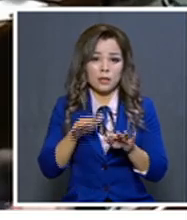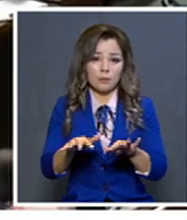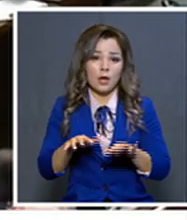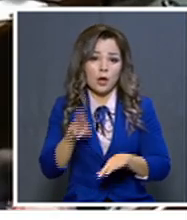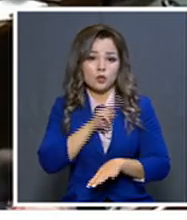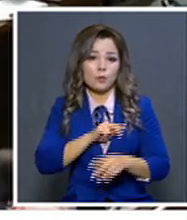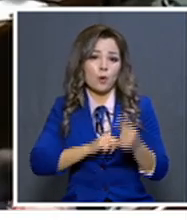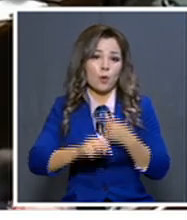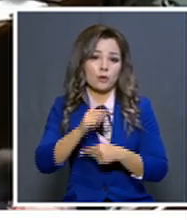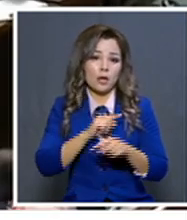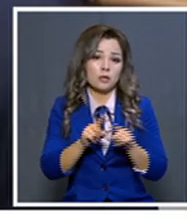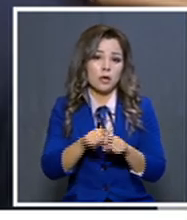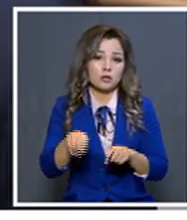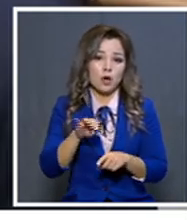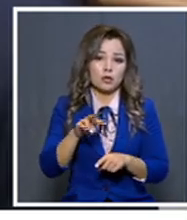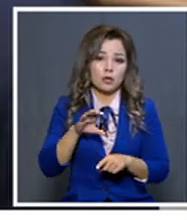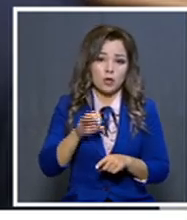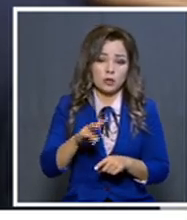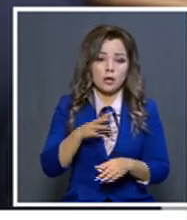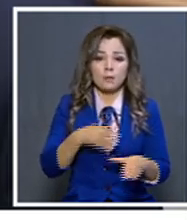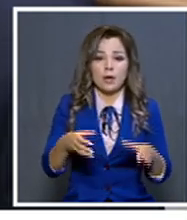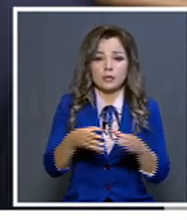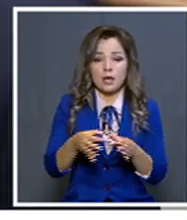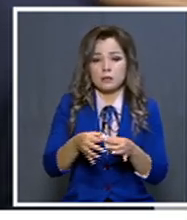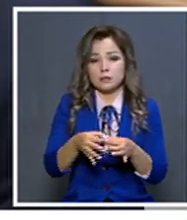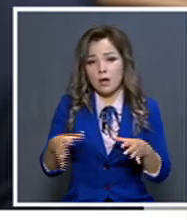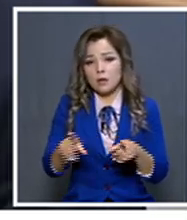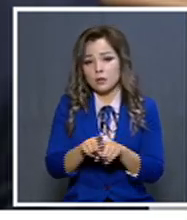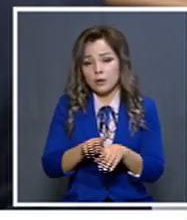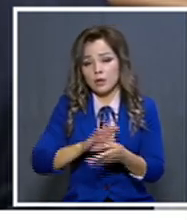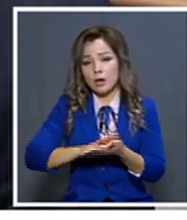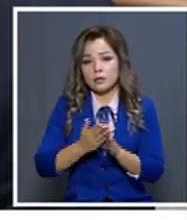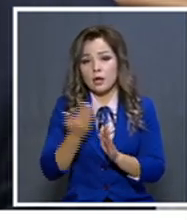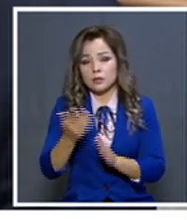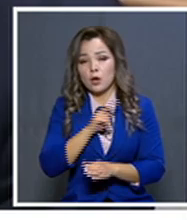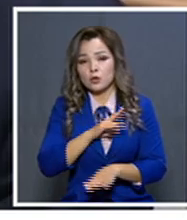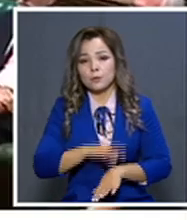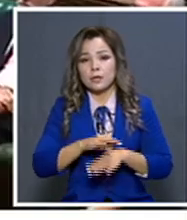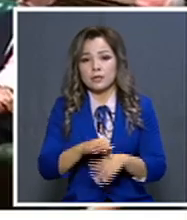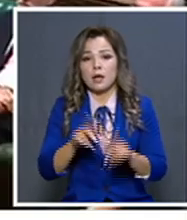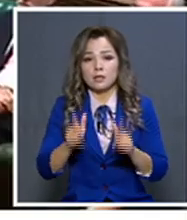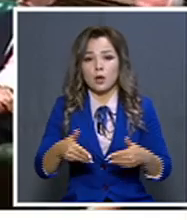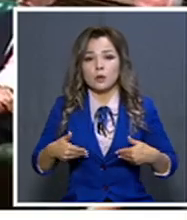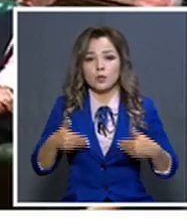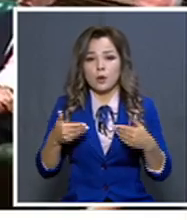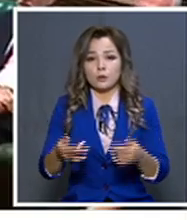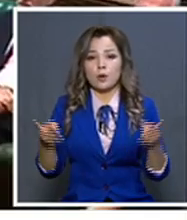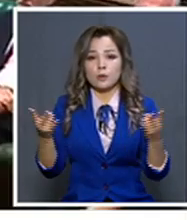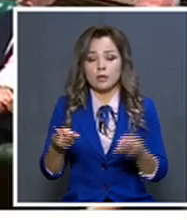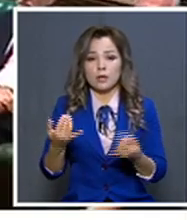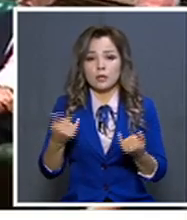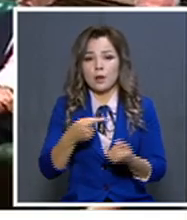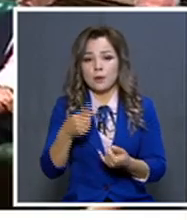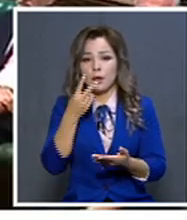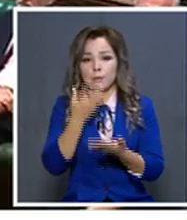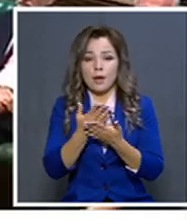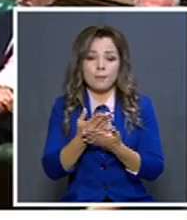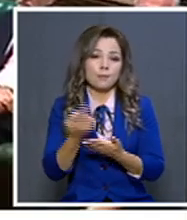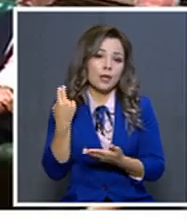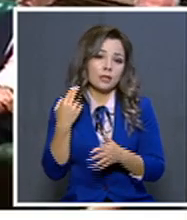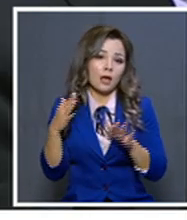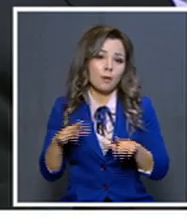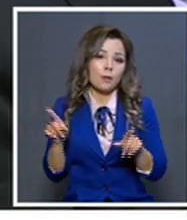жұмысқа оралғанша, Джонсон үкіметі одақпен ажырасу туралы жаңа келісім жобасын ұсынуы тиіс. Керісінше жағдайда Британияның